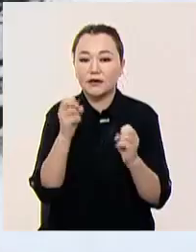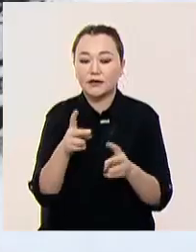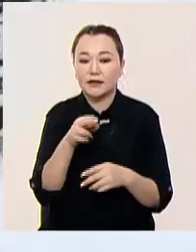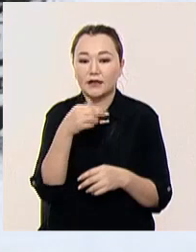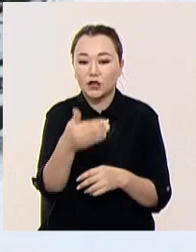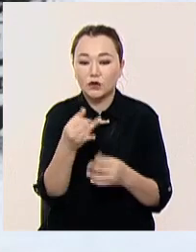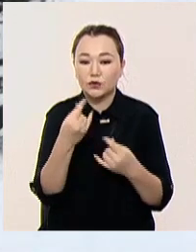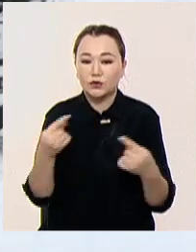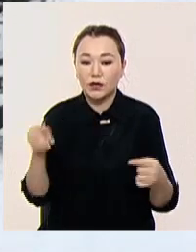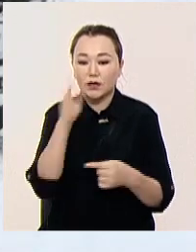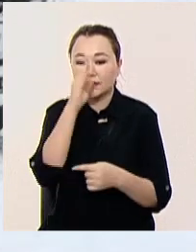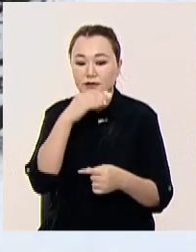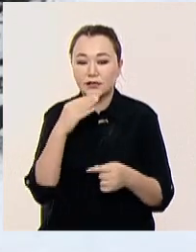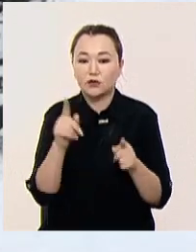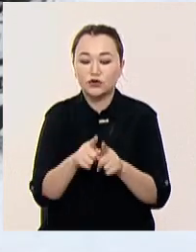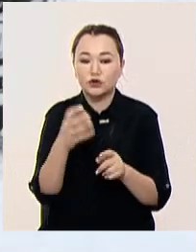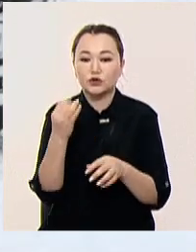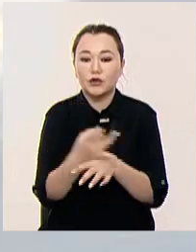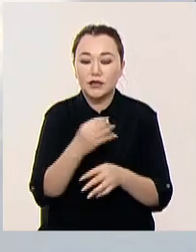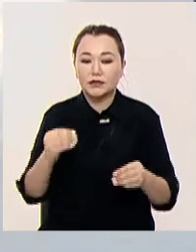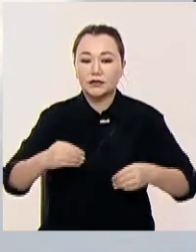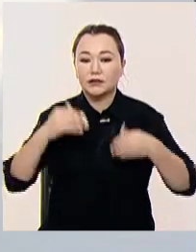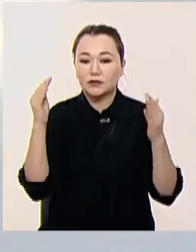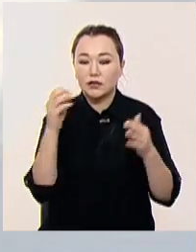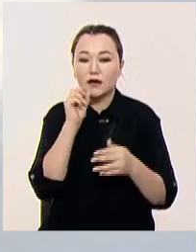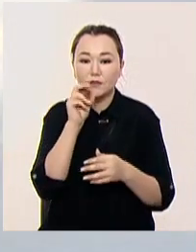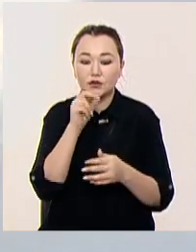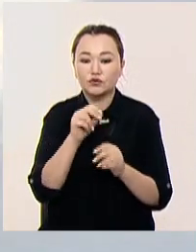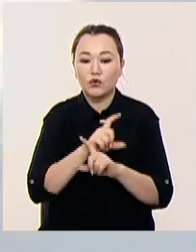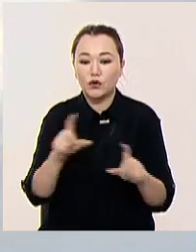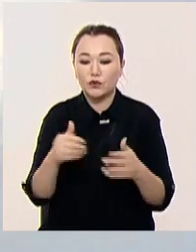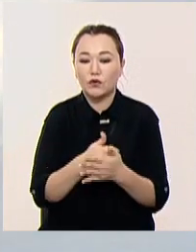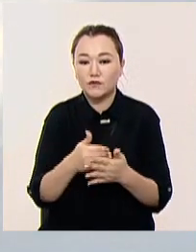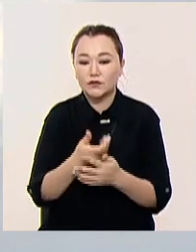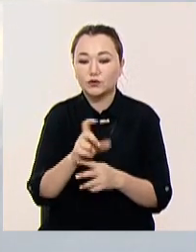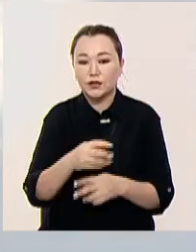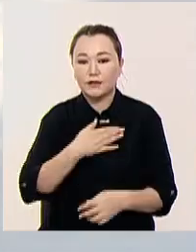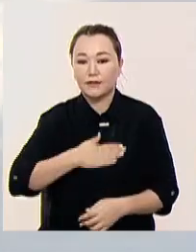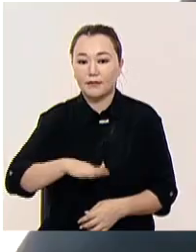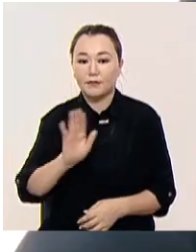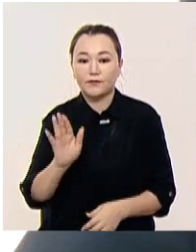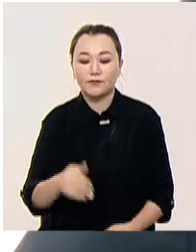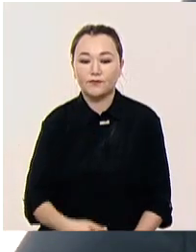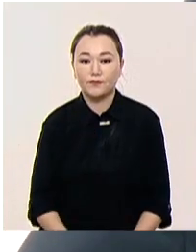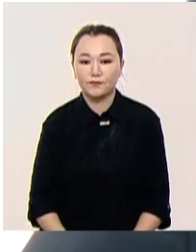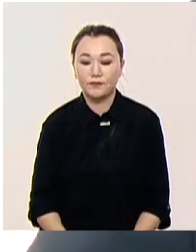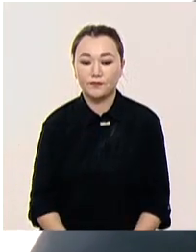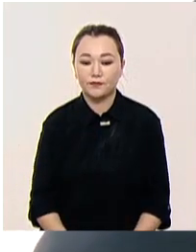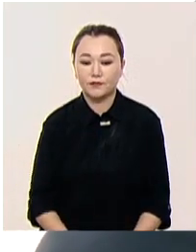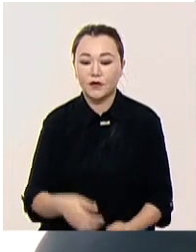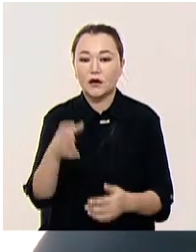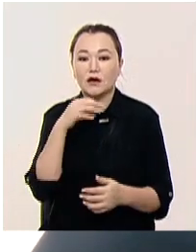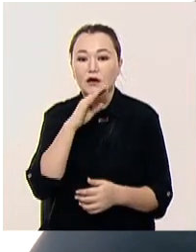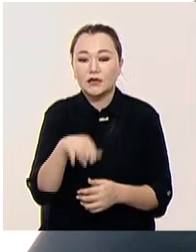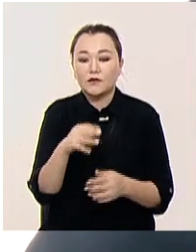для других родителей. И очередное подорожание школьного обеда – новость отнюдь неприятная. Хотя